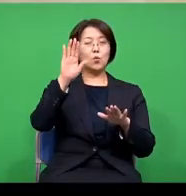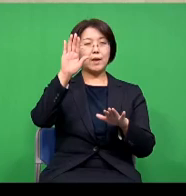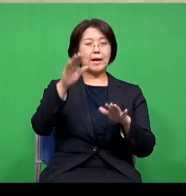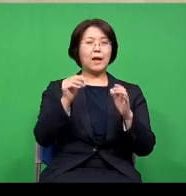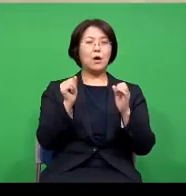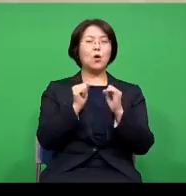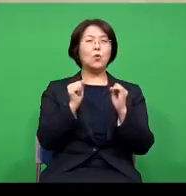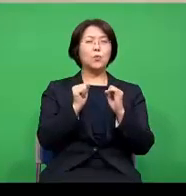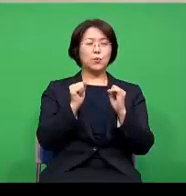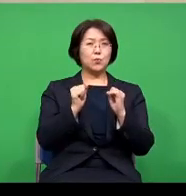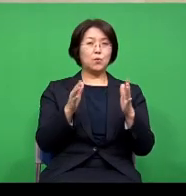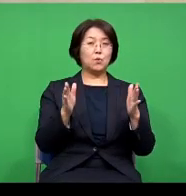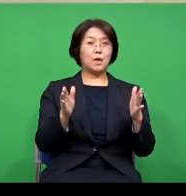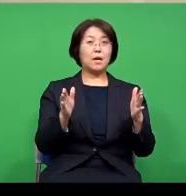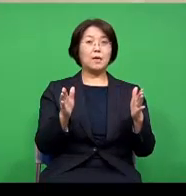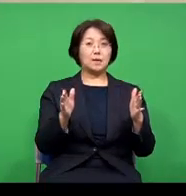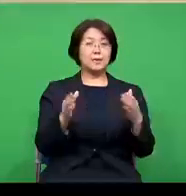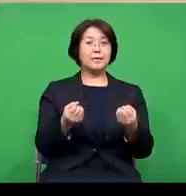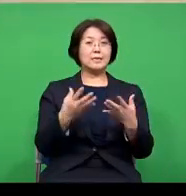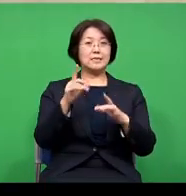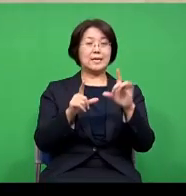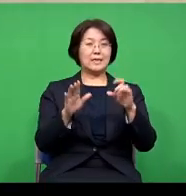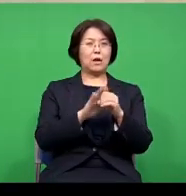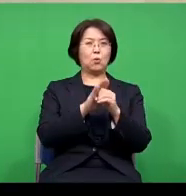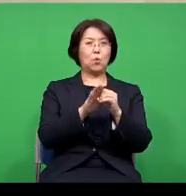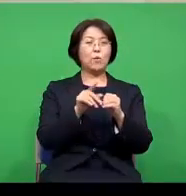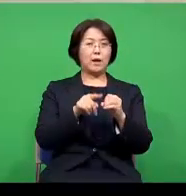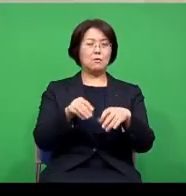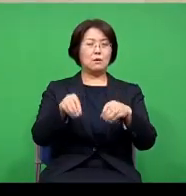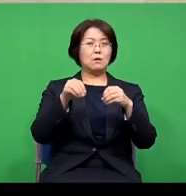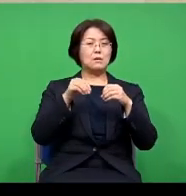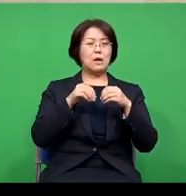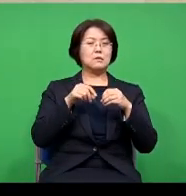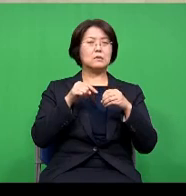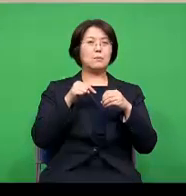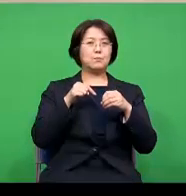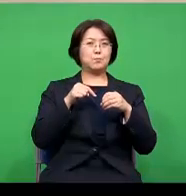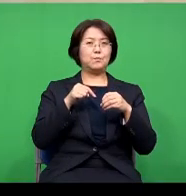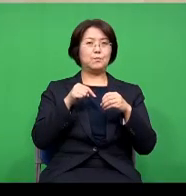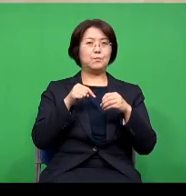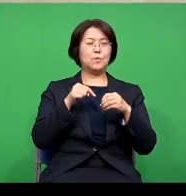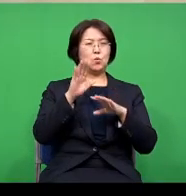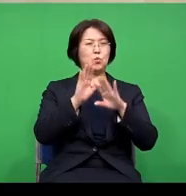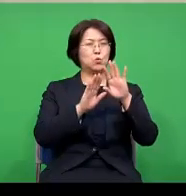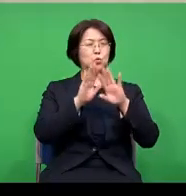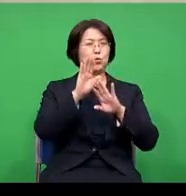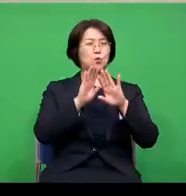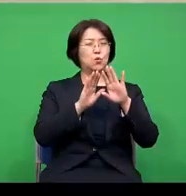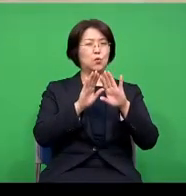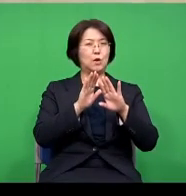冬にですね、新型コロナの、まあ、感染というものが、その状況